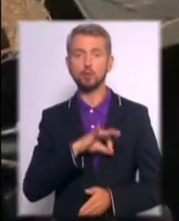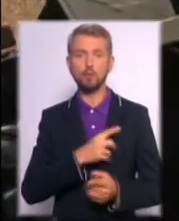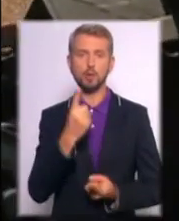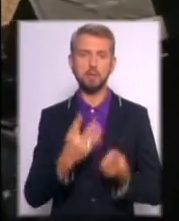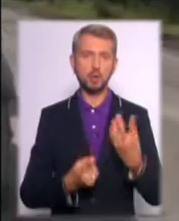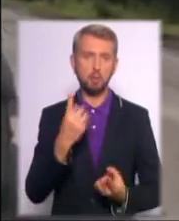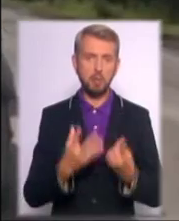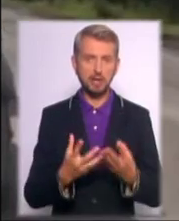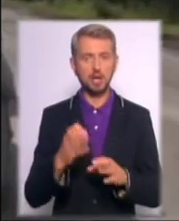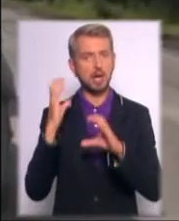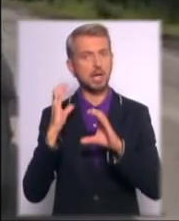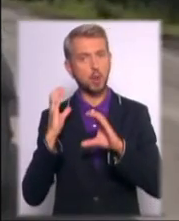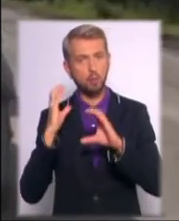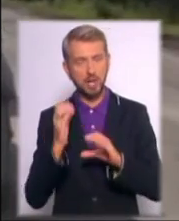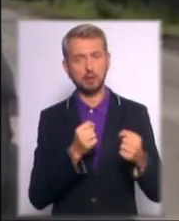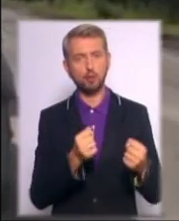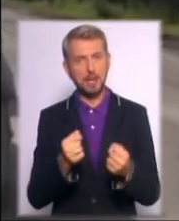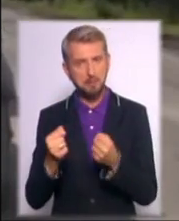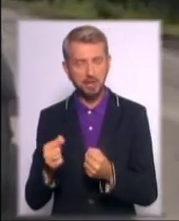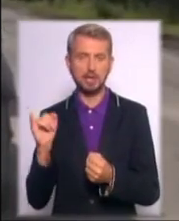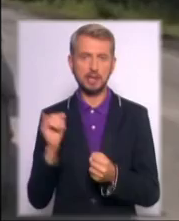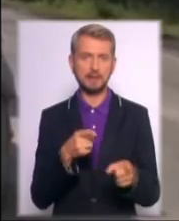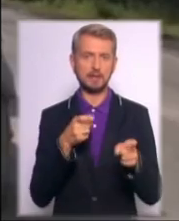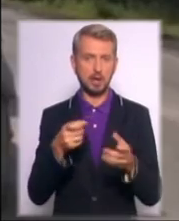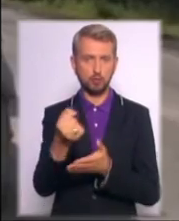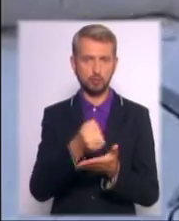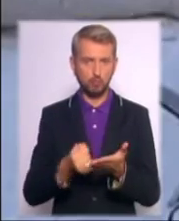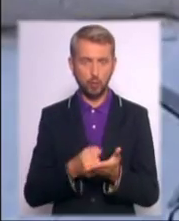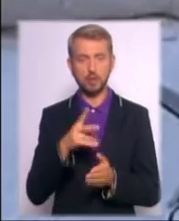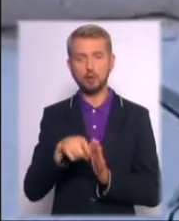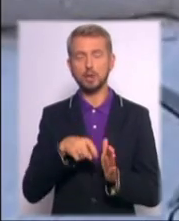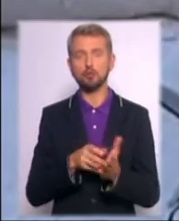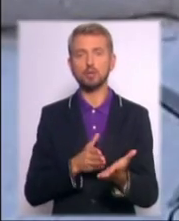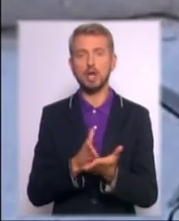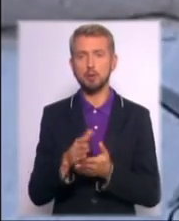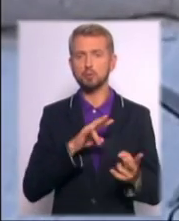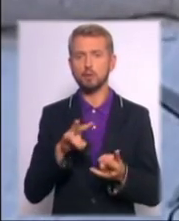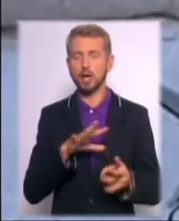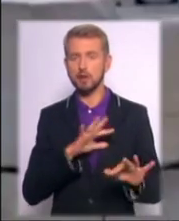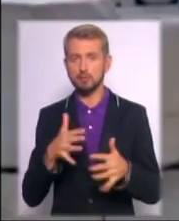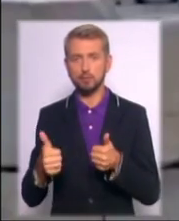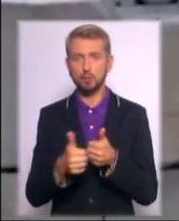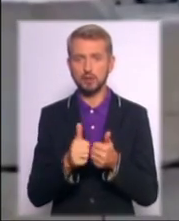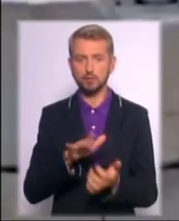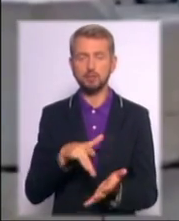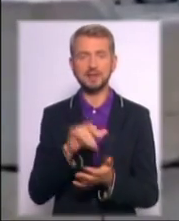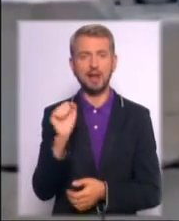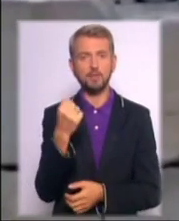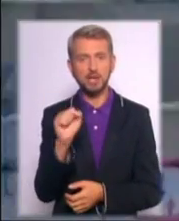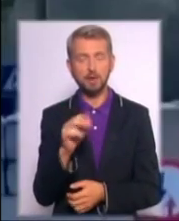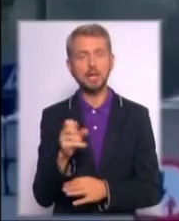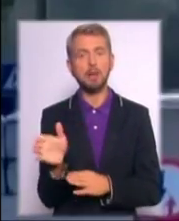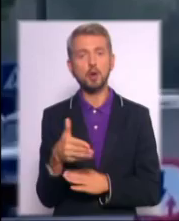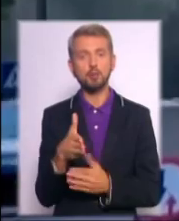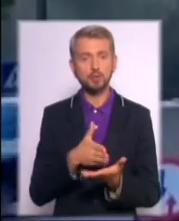міномети, гранатомети, кулемети та стрілецьку зброю. На Донецькому напрямку провокації відбуваються поблизу Авдіївки, на Маріупольському